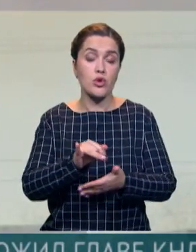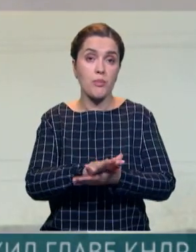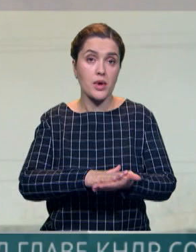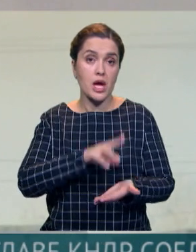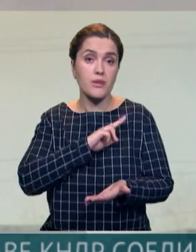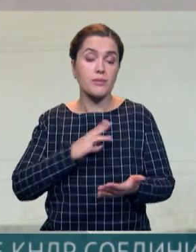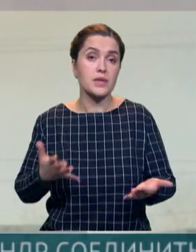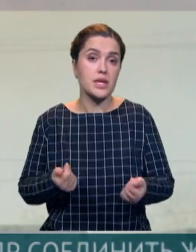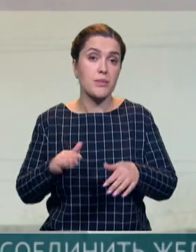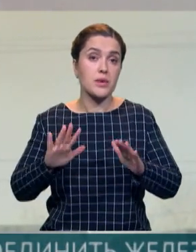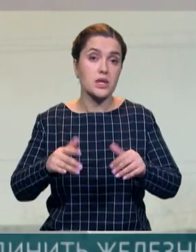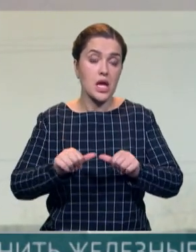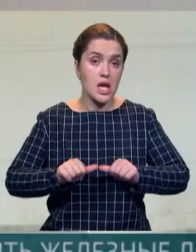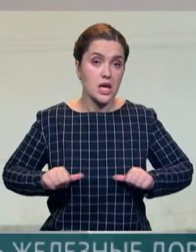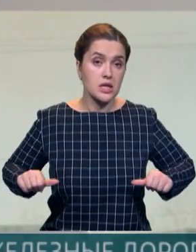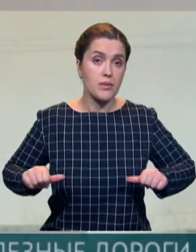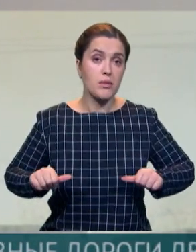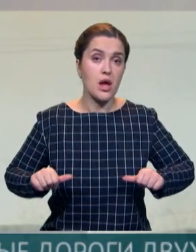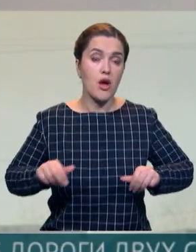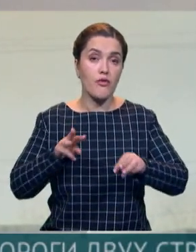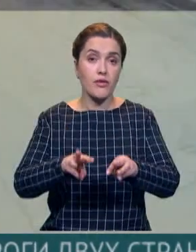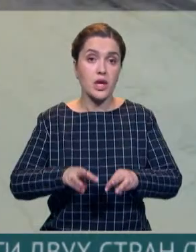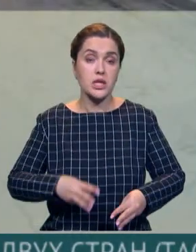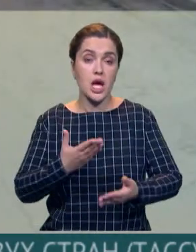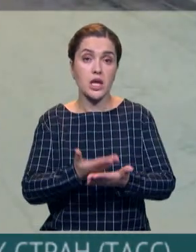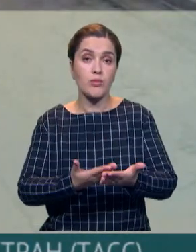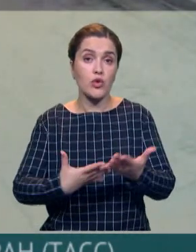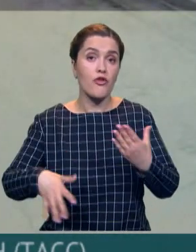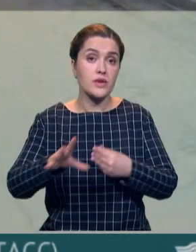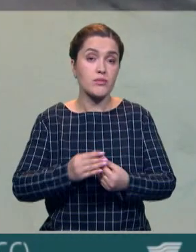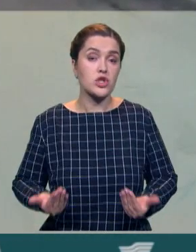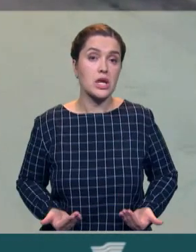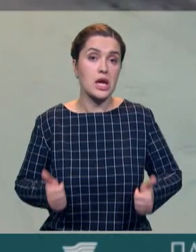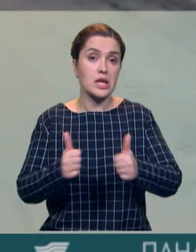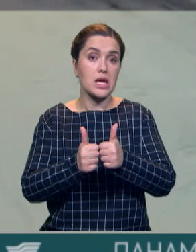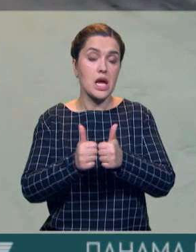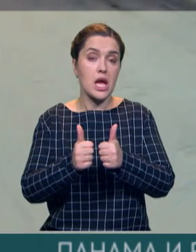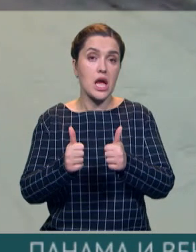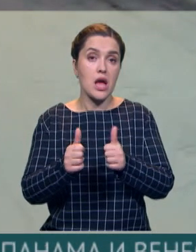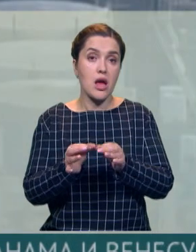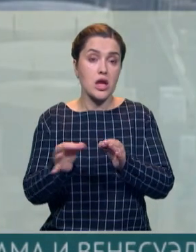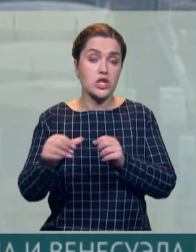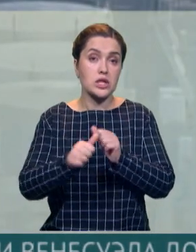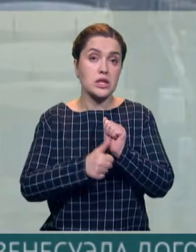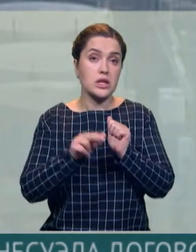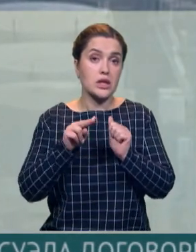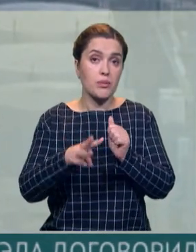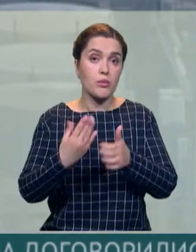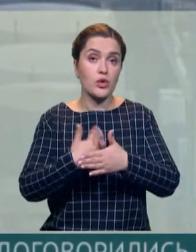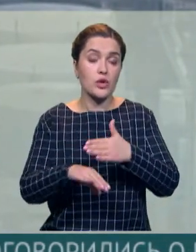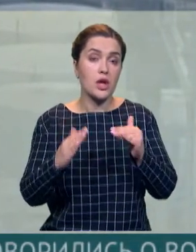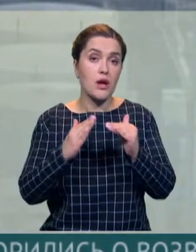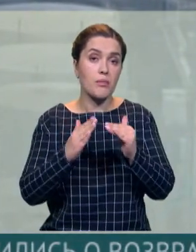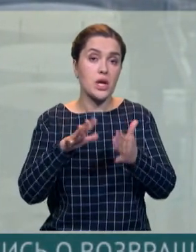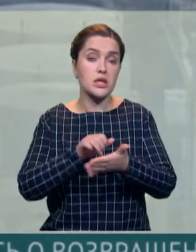продолжают работать спасатели. Место инцидента оцеплено. Местные власти рекомендуют всем жителям в радиусе 16 километров покинуть